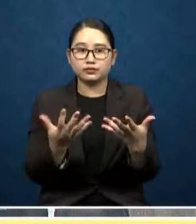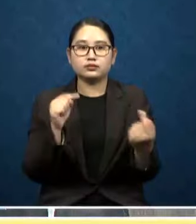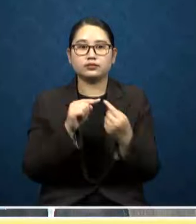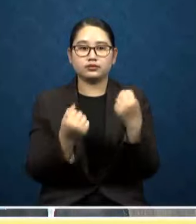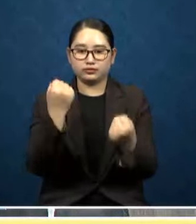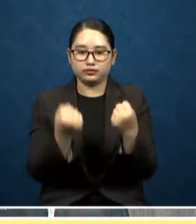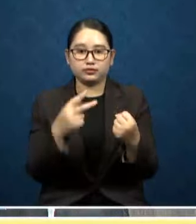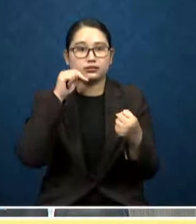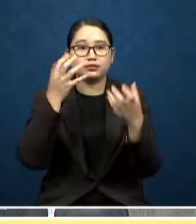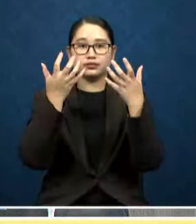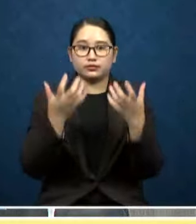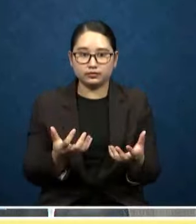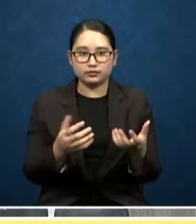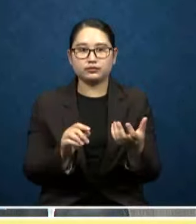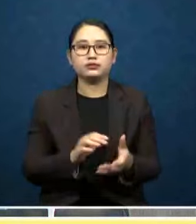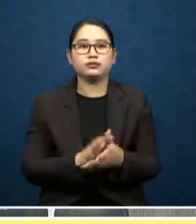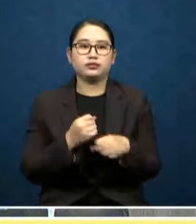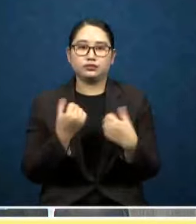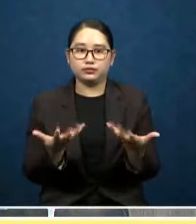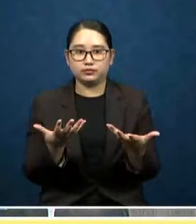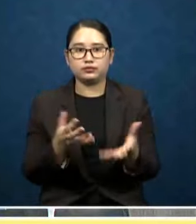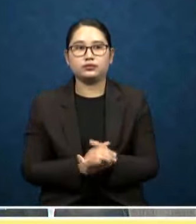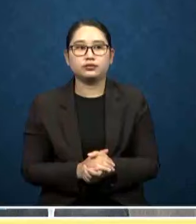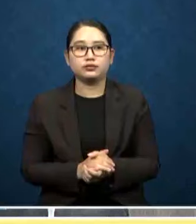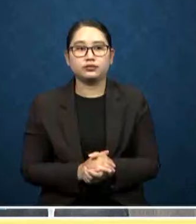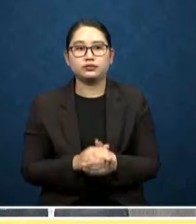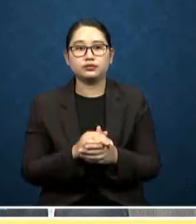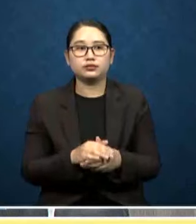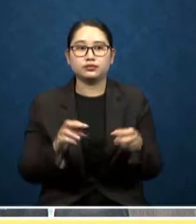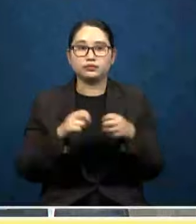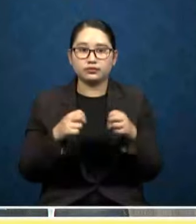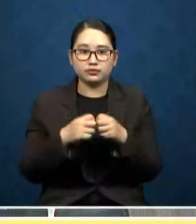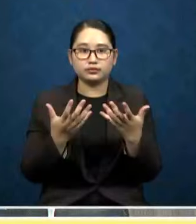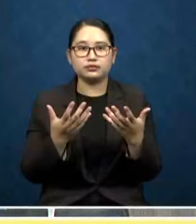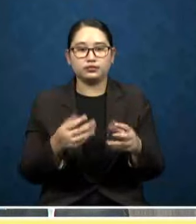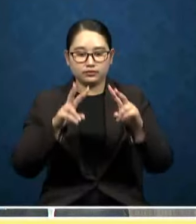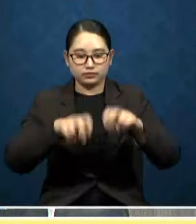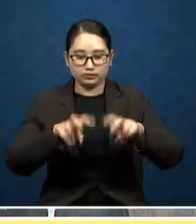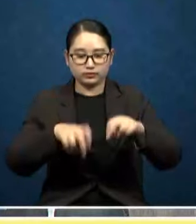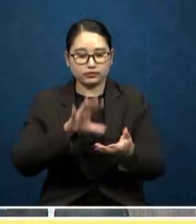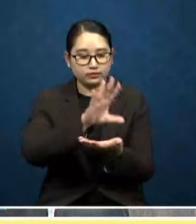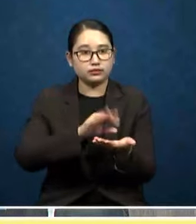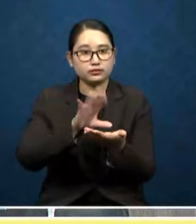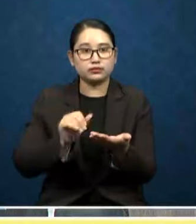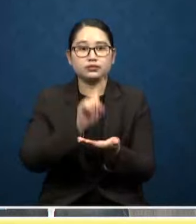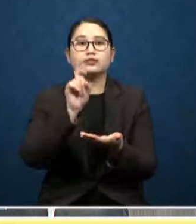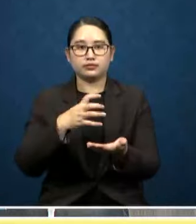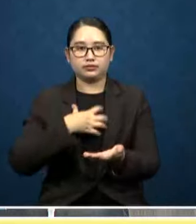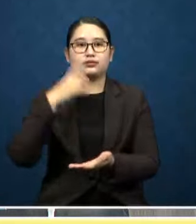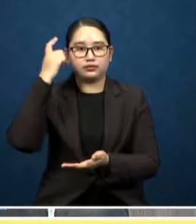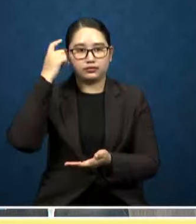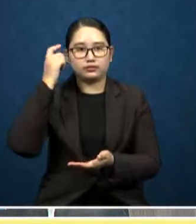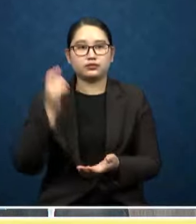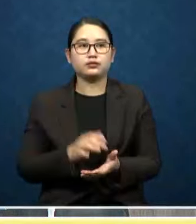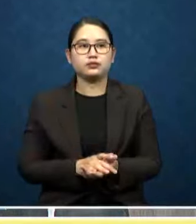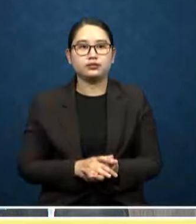บรรทุกน้ำหนักเกินที่กฎหมายกำหนดเคยแก้เคยมีการศึกษาเรื่องนี้หรือไม่อย่างไรอยากจะรู้ฮะอยากจะ